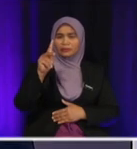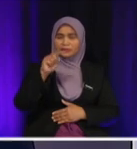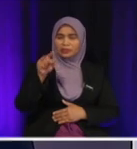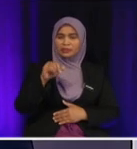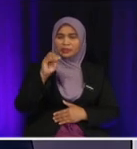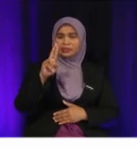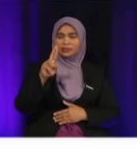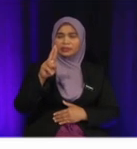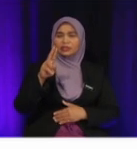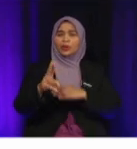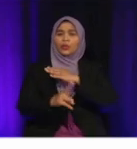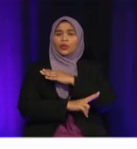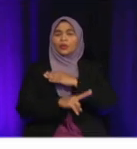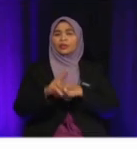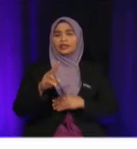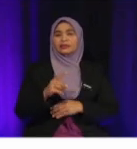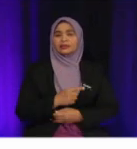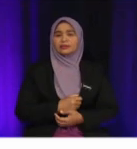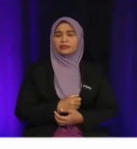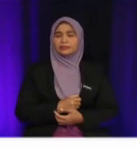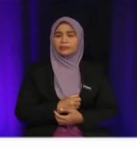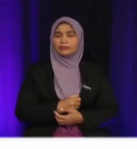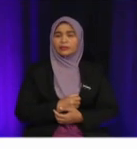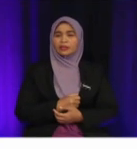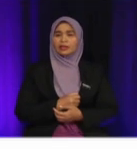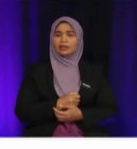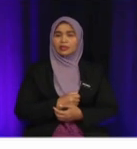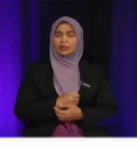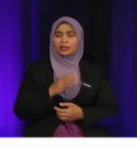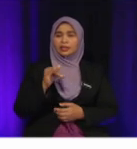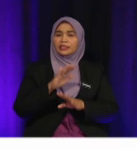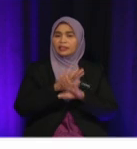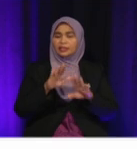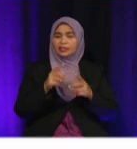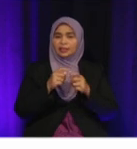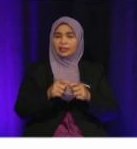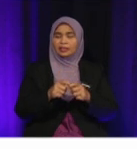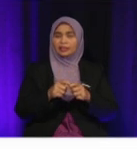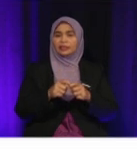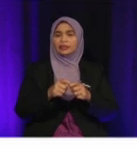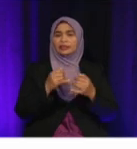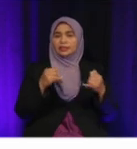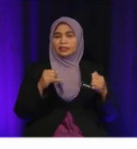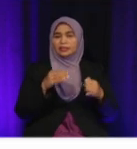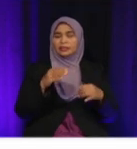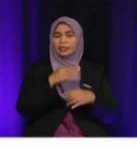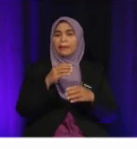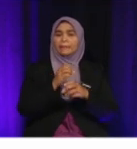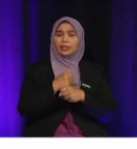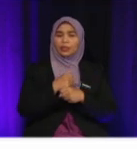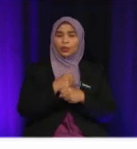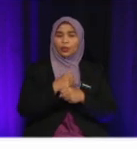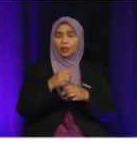ialah hukuman keseksaan. Yang kedua takzir kan? Takzir hukuman keseksaan yang tidak ditetapkan jenis dan bentuk di Al-Quran dan Sunnah